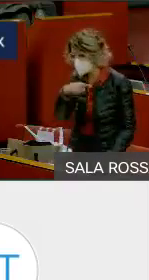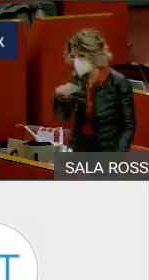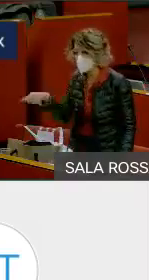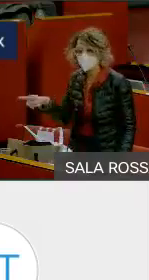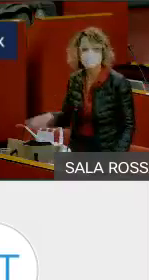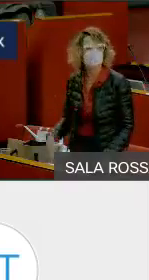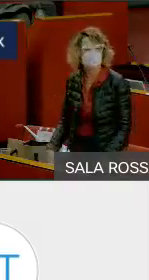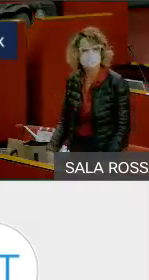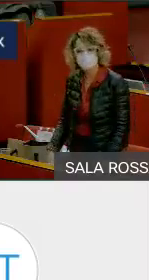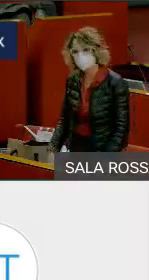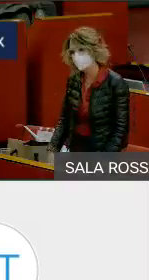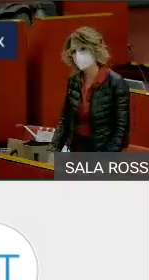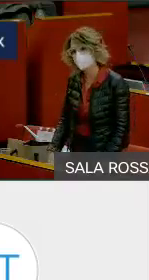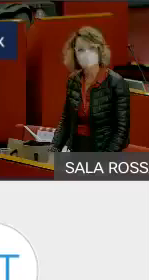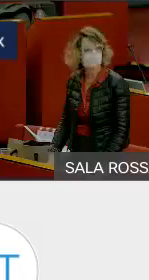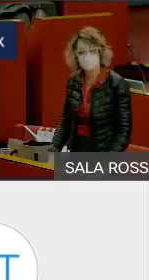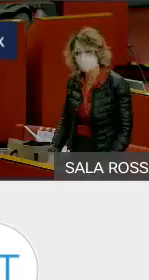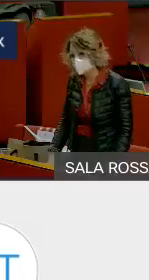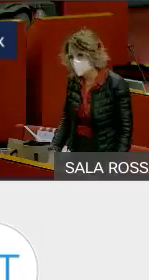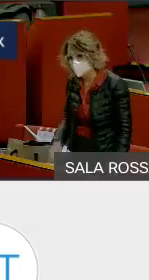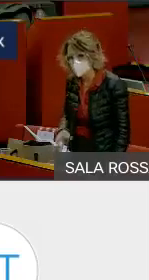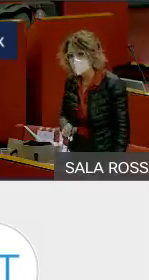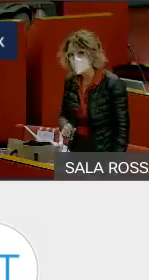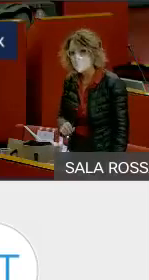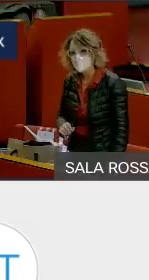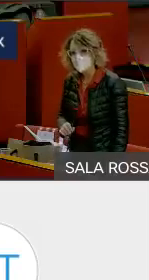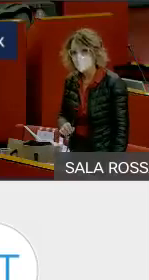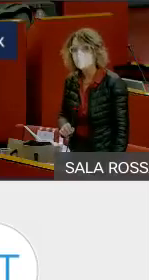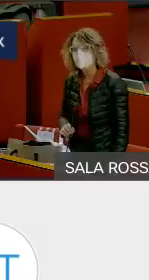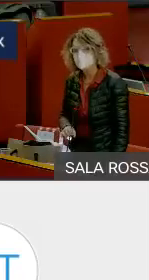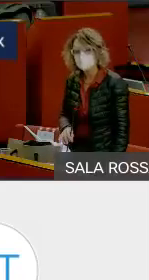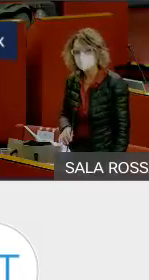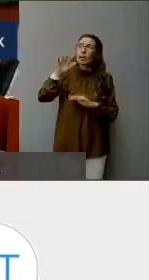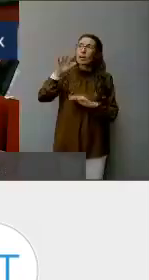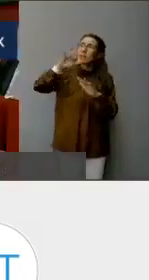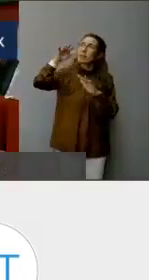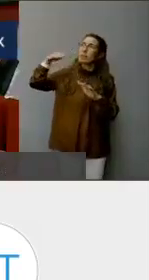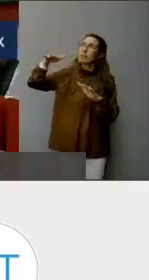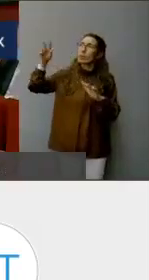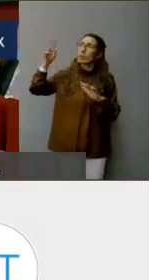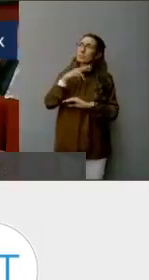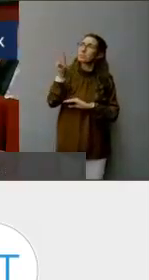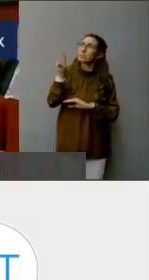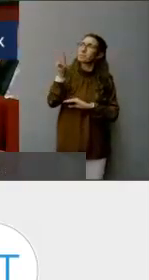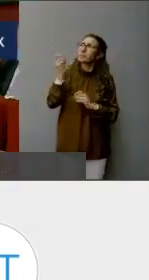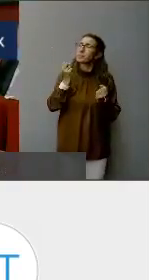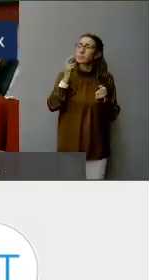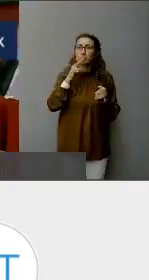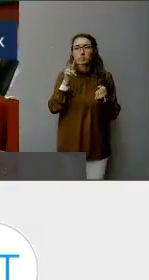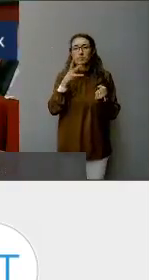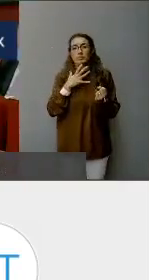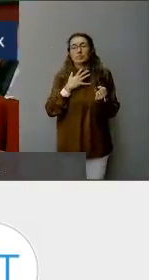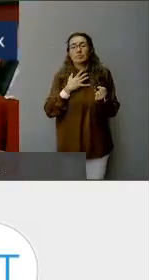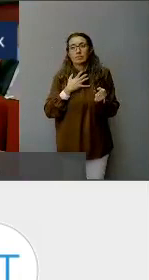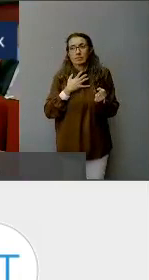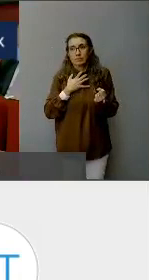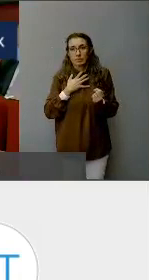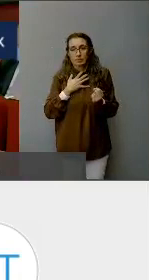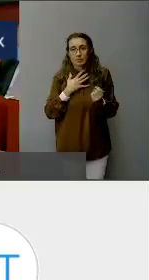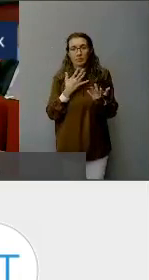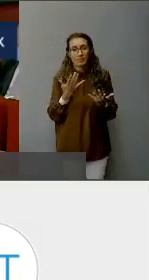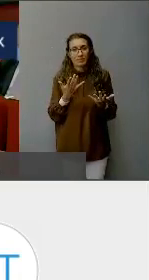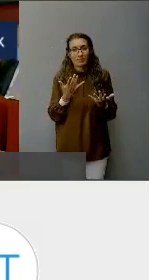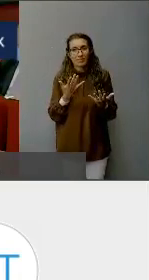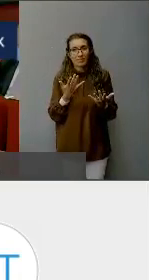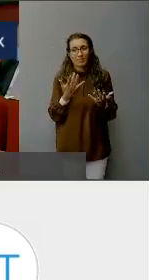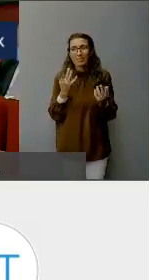percorrevo la strada sotto guardavo queste colline e mi veniva come si di genova il magone e guardate